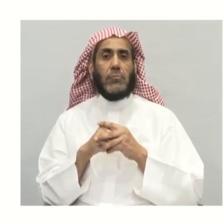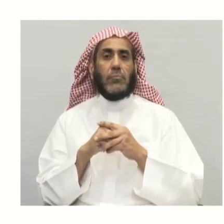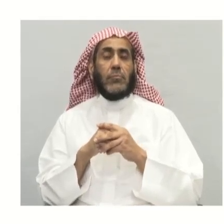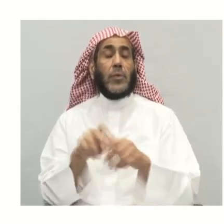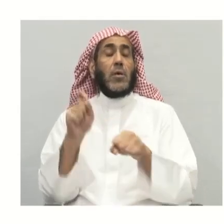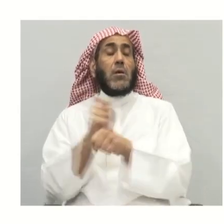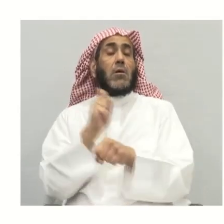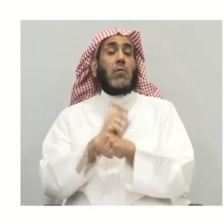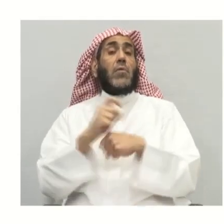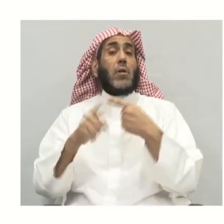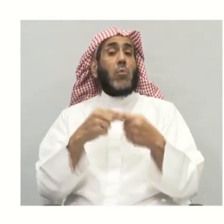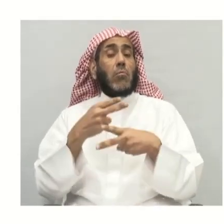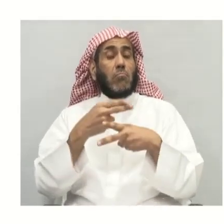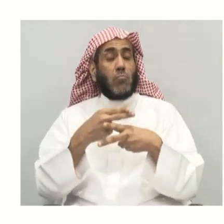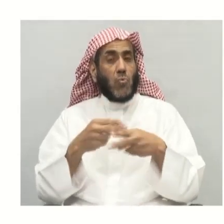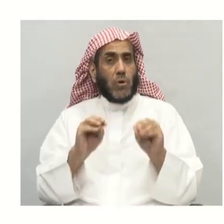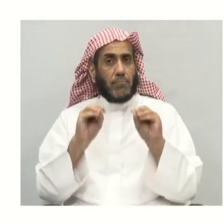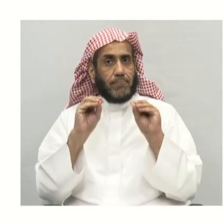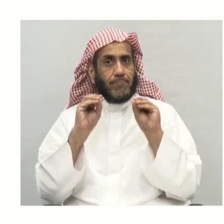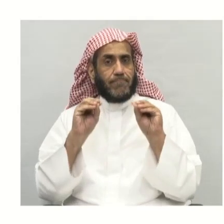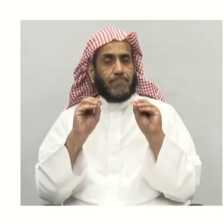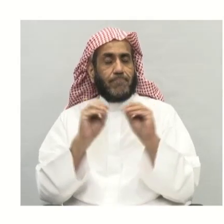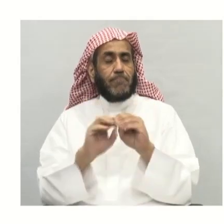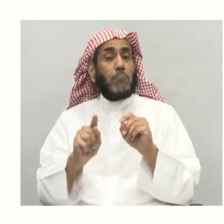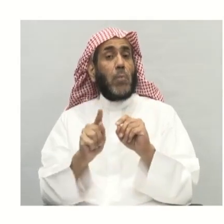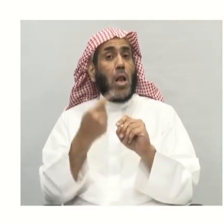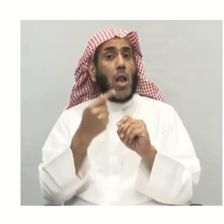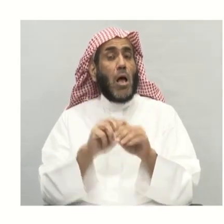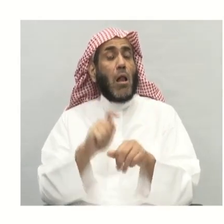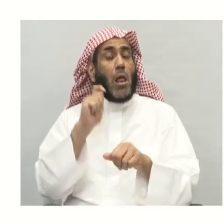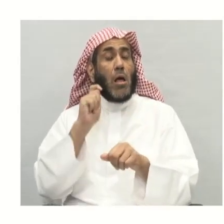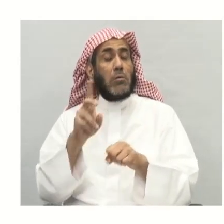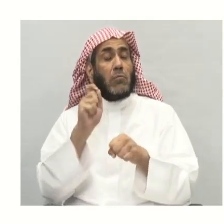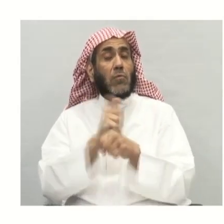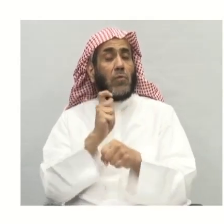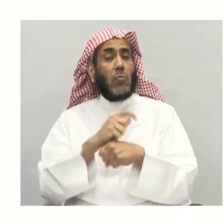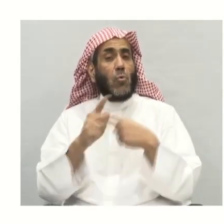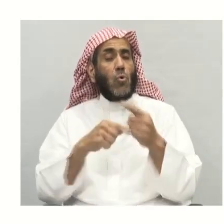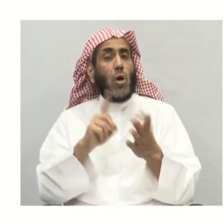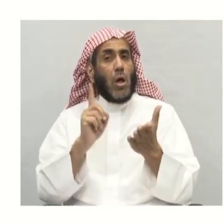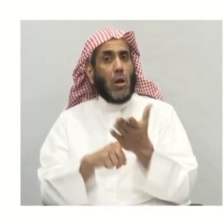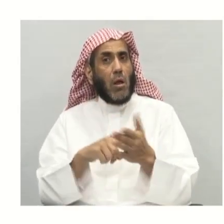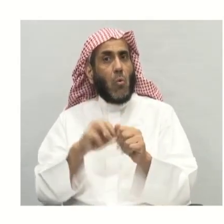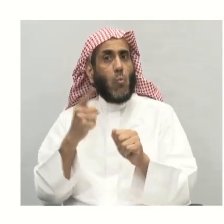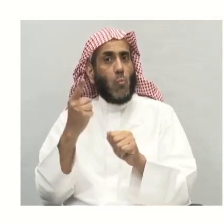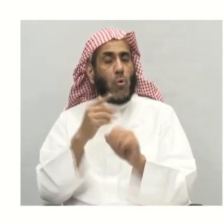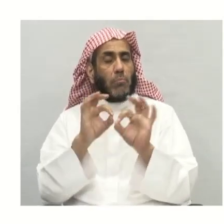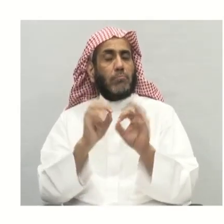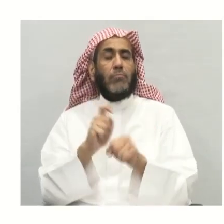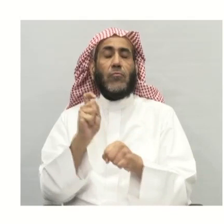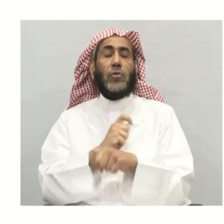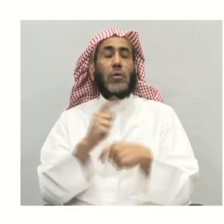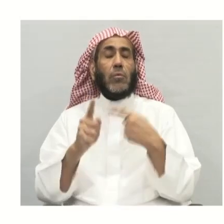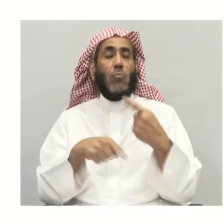الفعل المضارع معرب الا الاصل في الفعل المضارع انه معرب الفعل